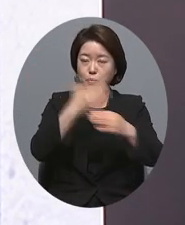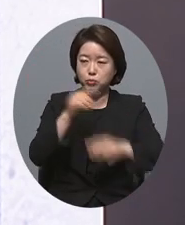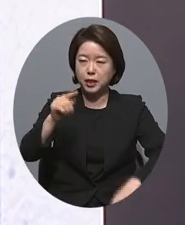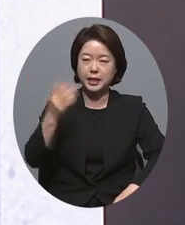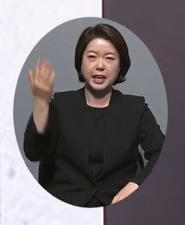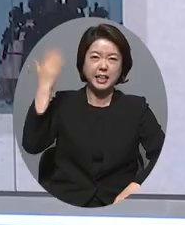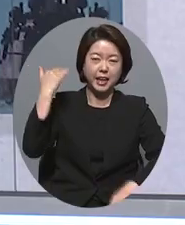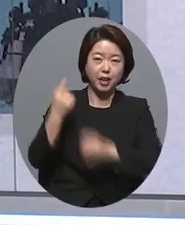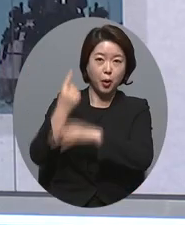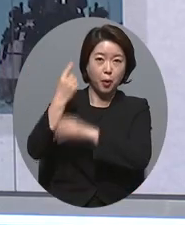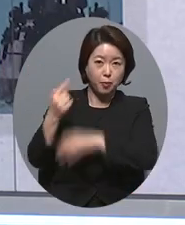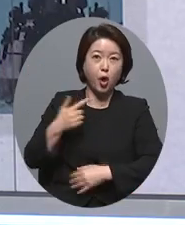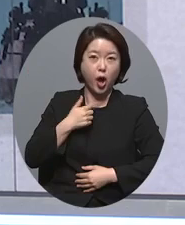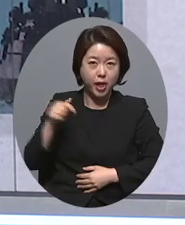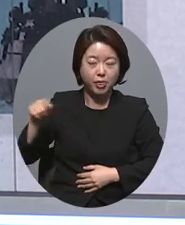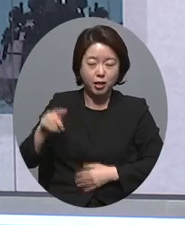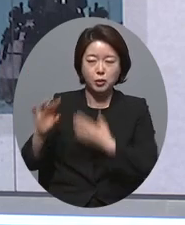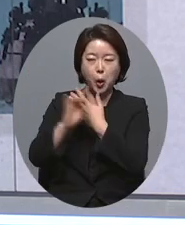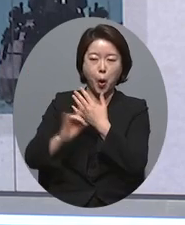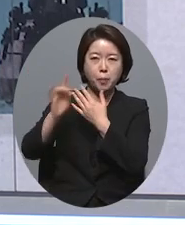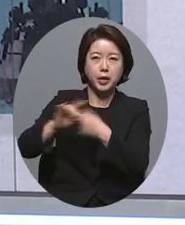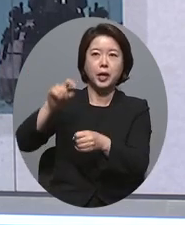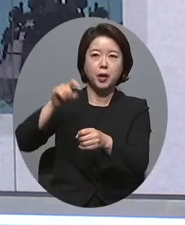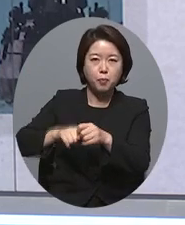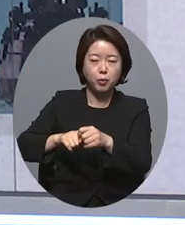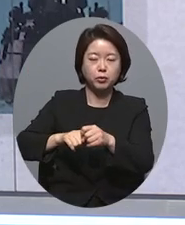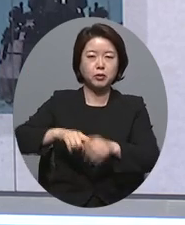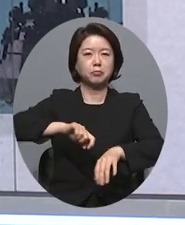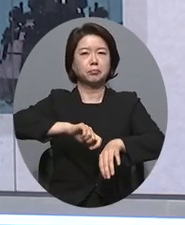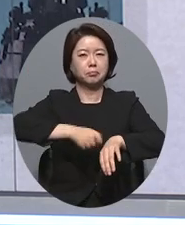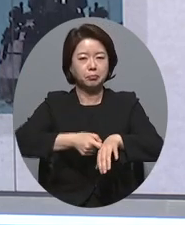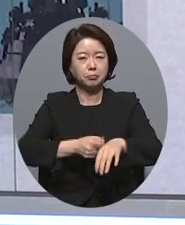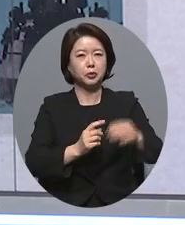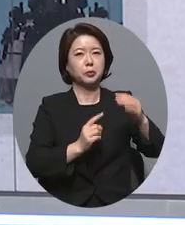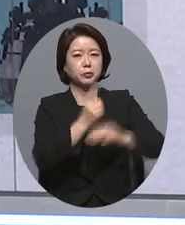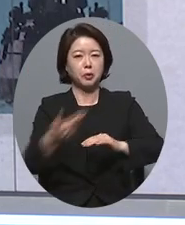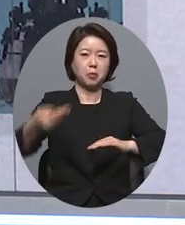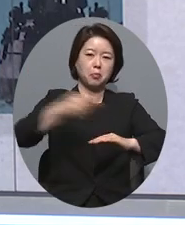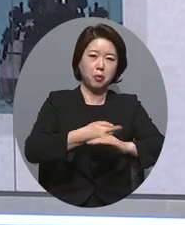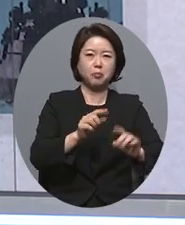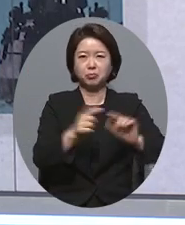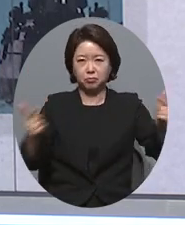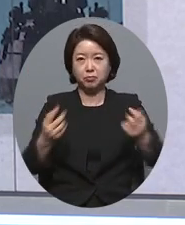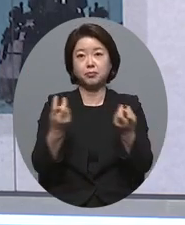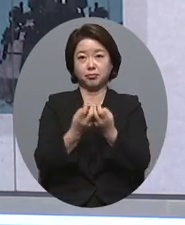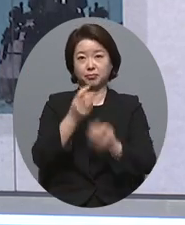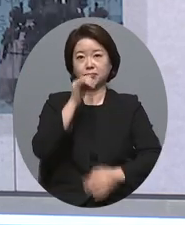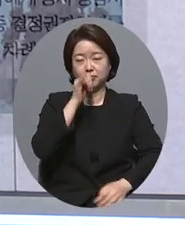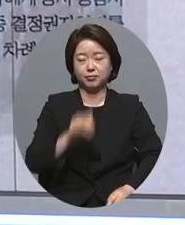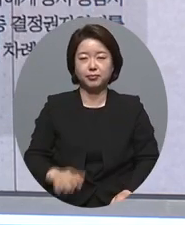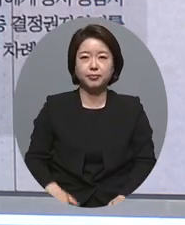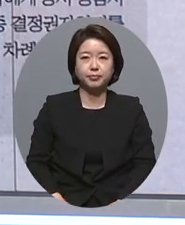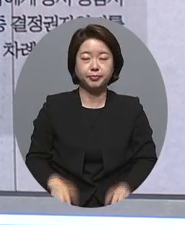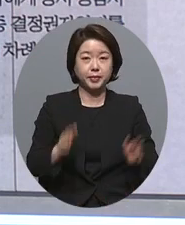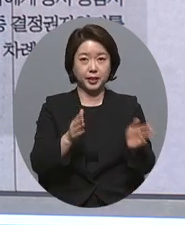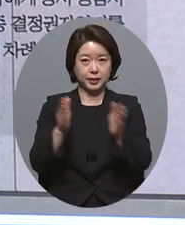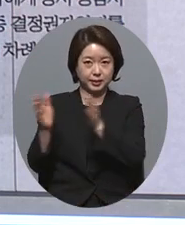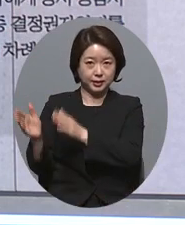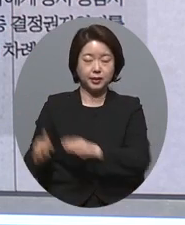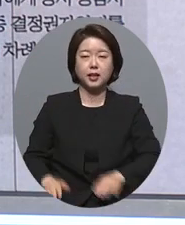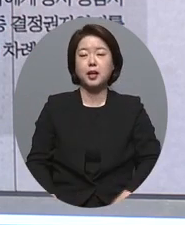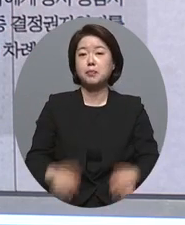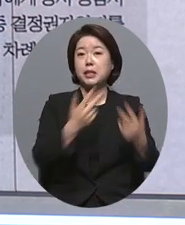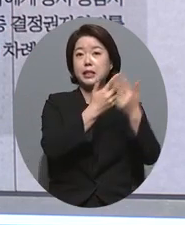명분을 쌓기 위해 의도적으로 도발하고 있다는 그런 관측도 나오고 있습니다. 다음 중앙일보 보겠습니다. 자,